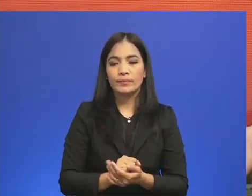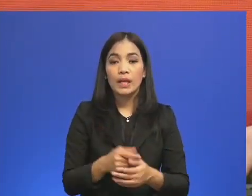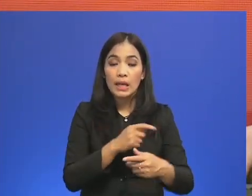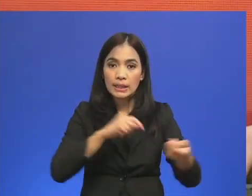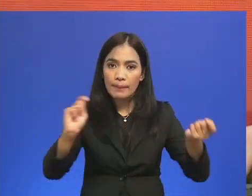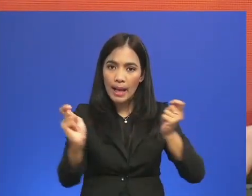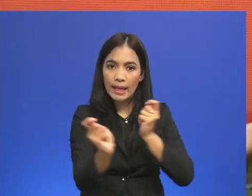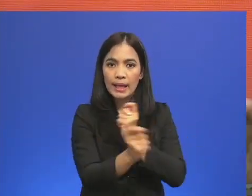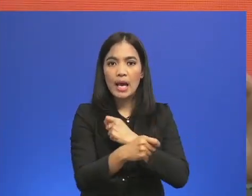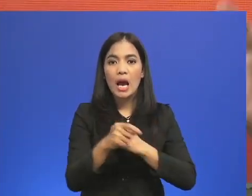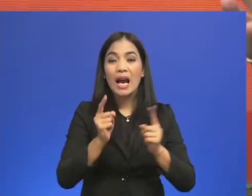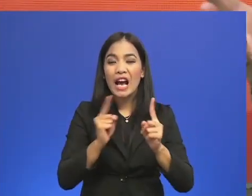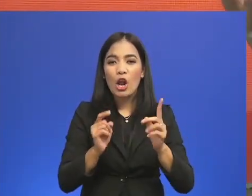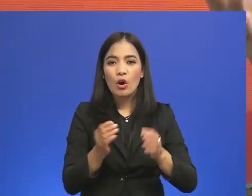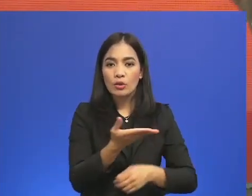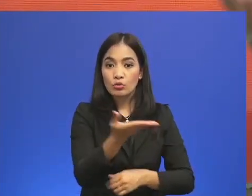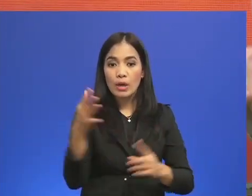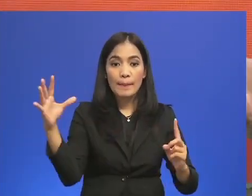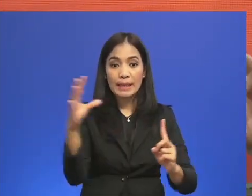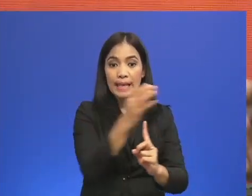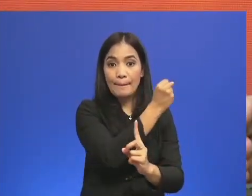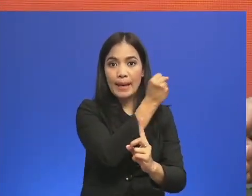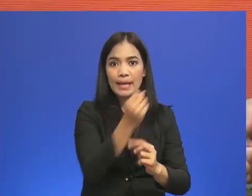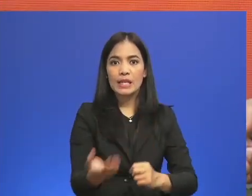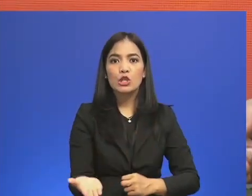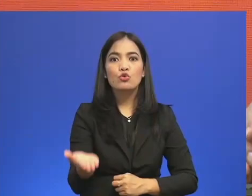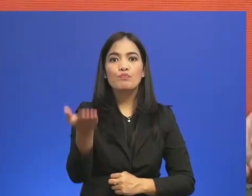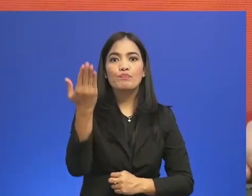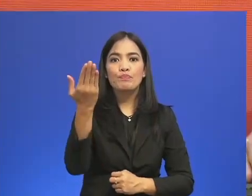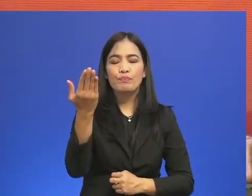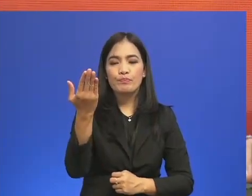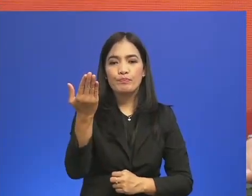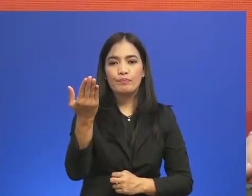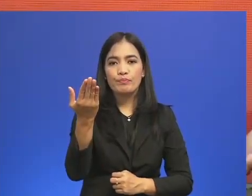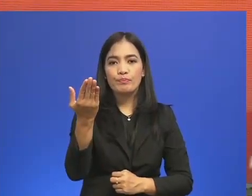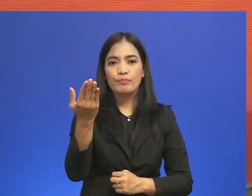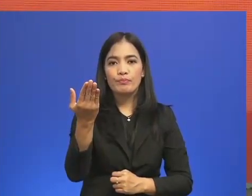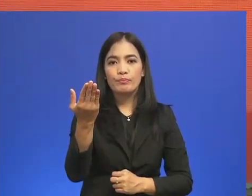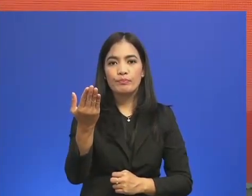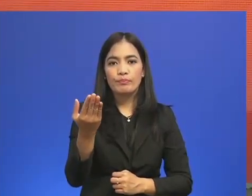Sebaliknya, kalau saudara sudah mencapai kehidupan yang